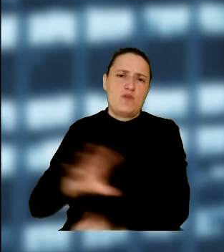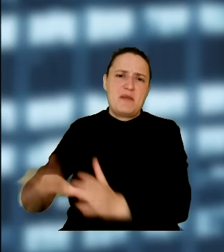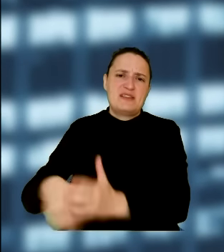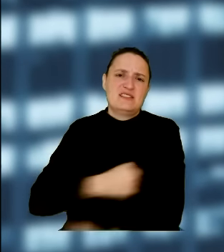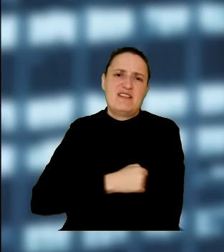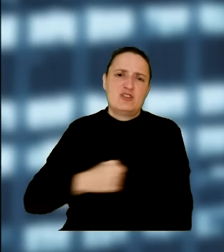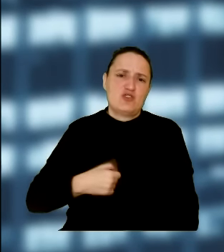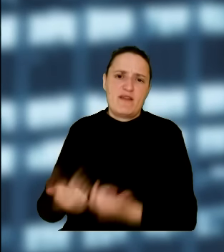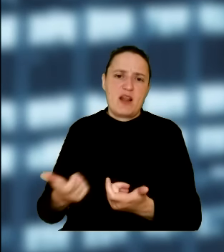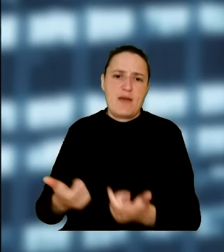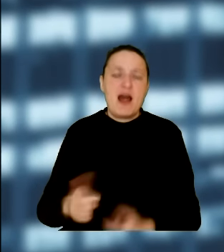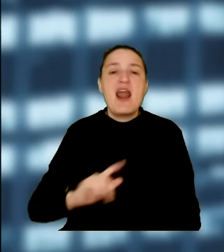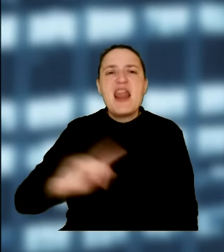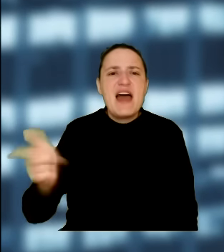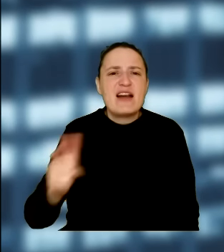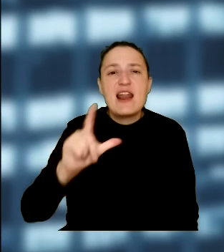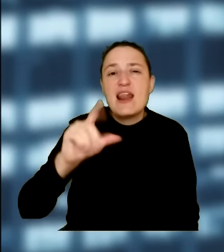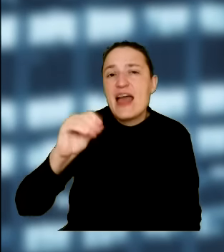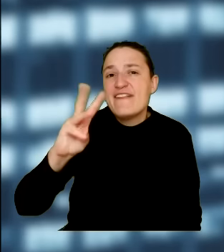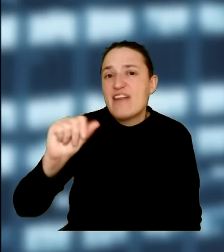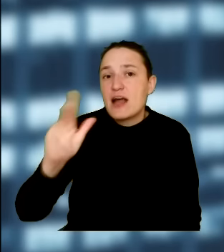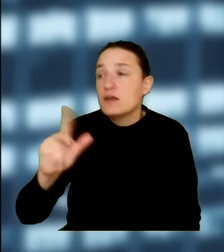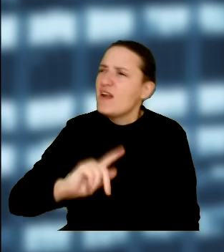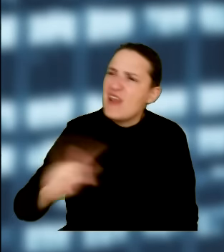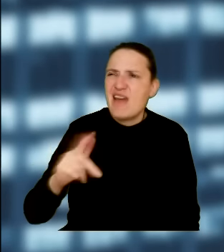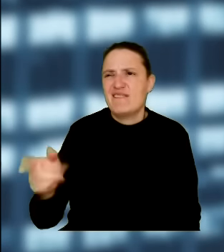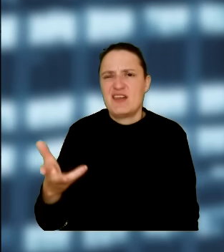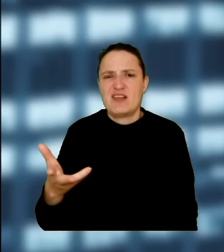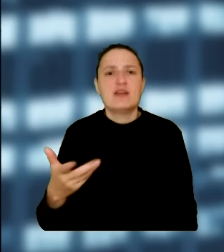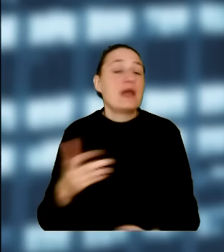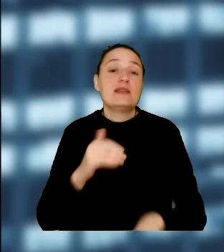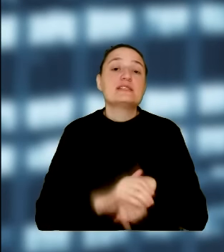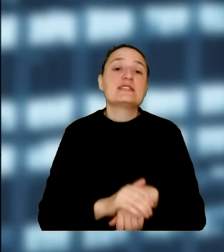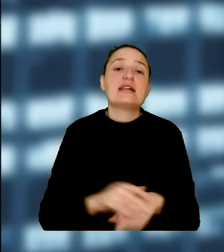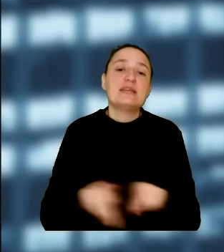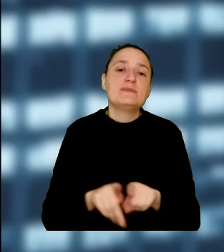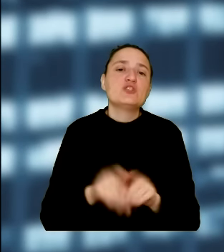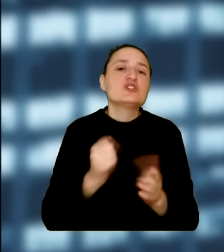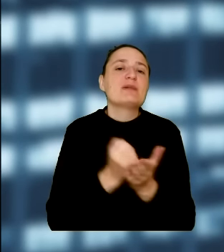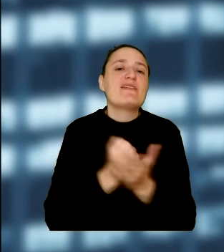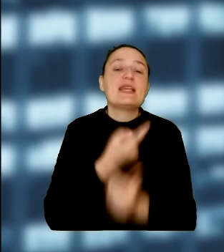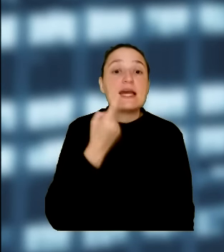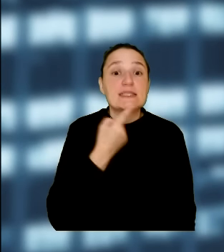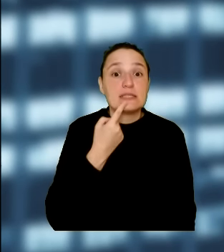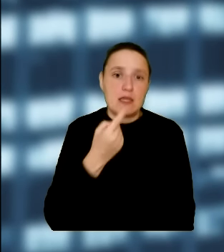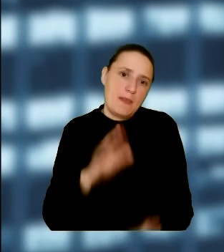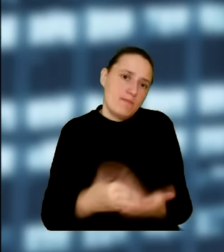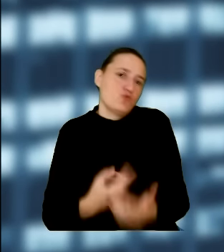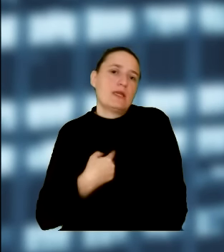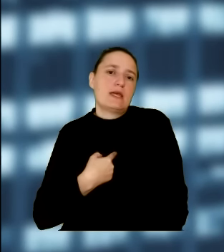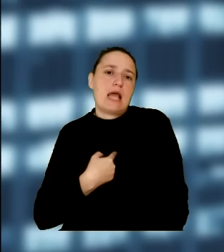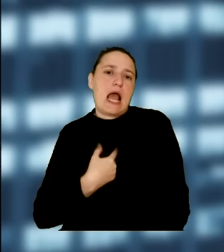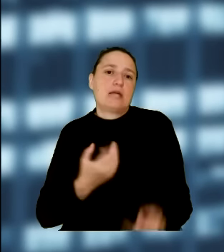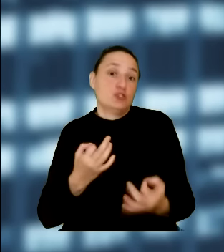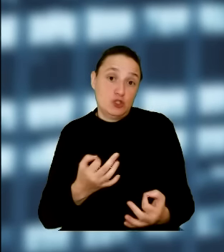wprowadził. Powiedziałem tak dlatego, że nie zgadzam się z panem również, jeżeli chodzi o ten język. Na przykład ja dzisiaj A to